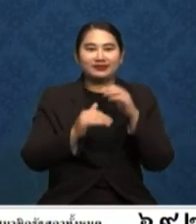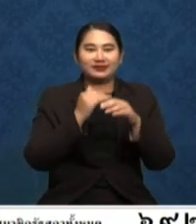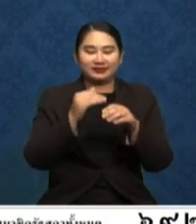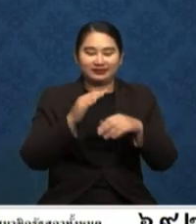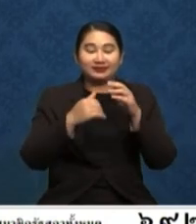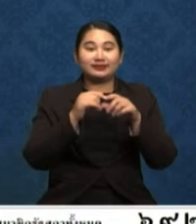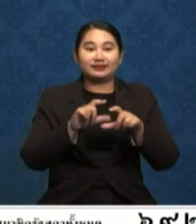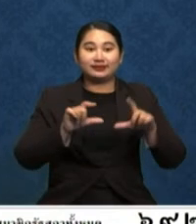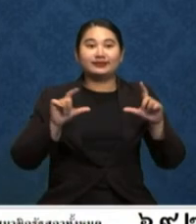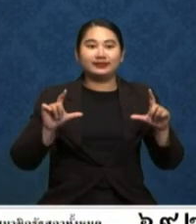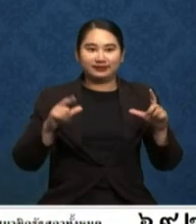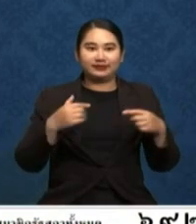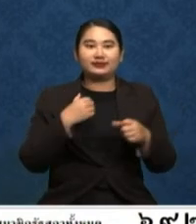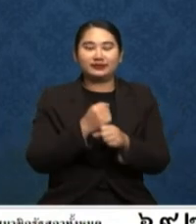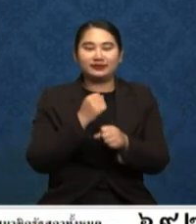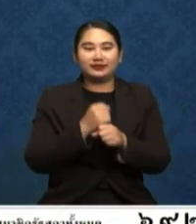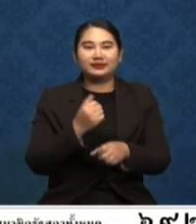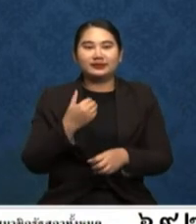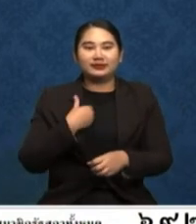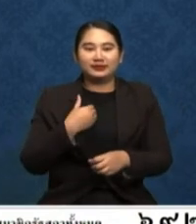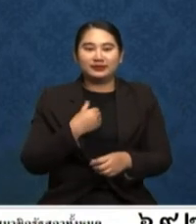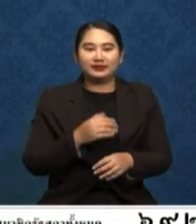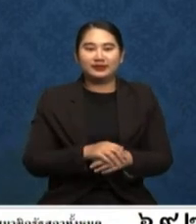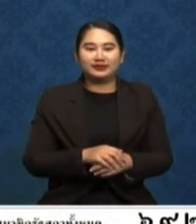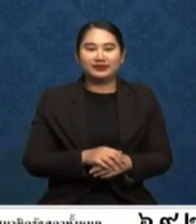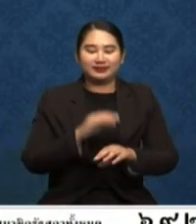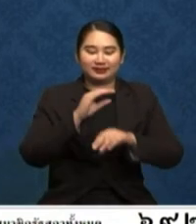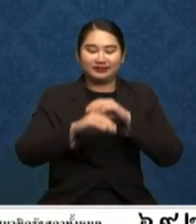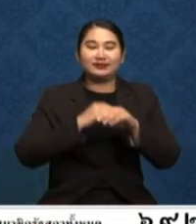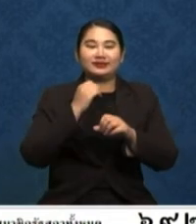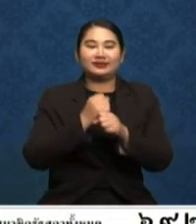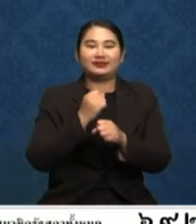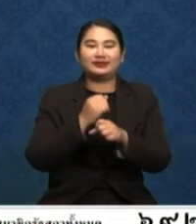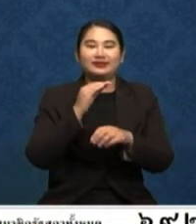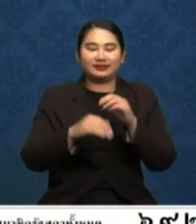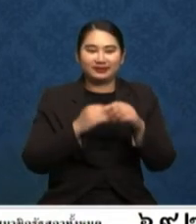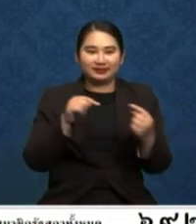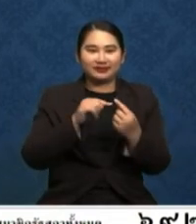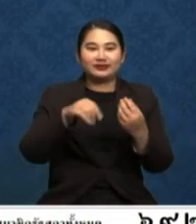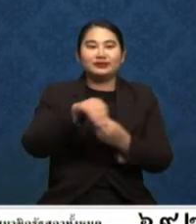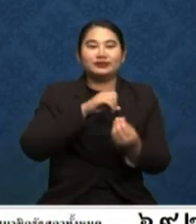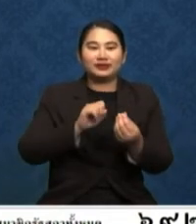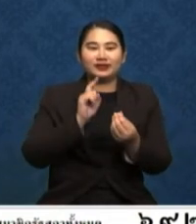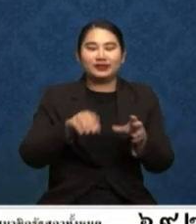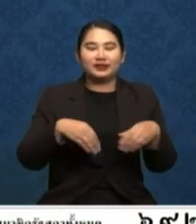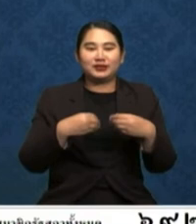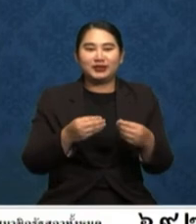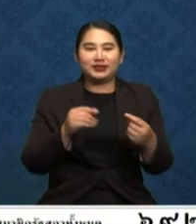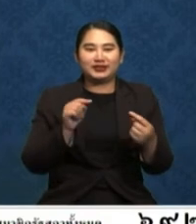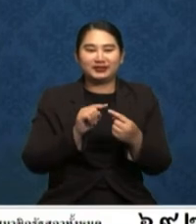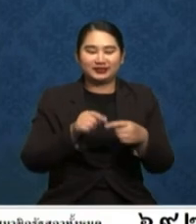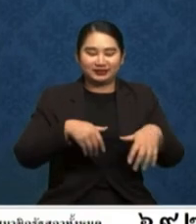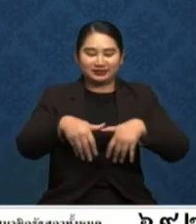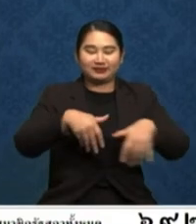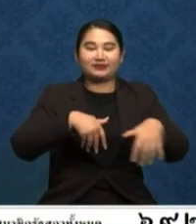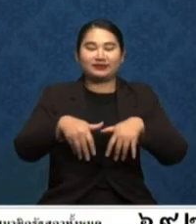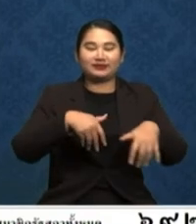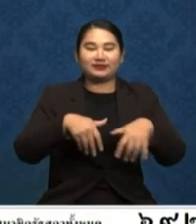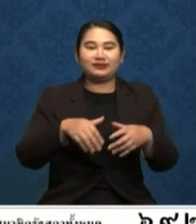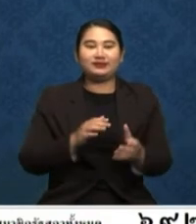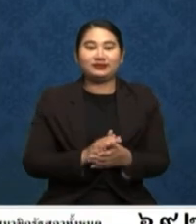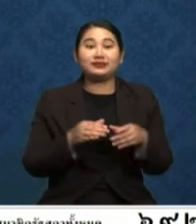โตขึ้นพร้อมที่จะสร้างการเติบโตทางเศรษฐกิจให้กับพี่น้องประชาชนในพื้นที่